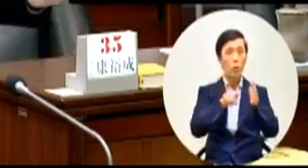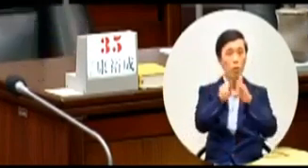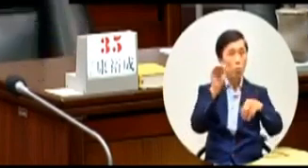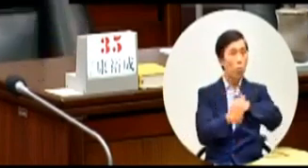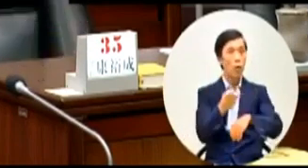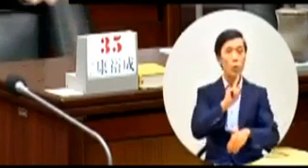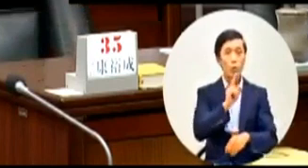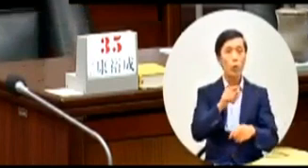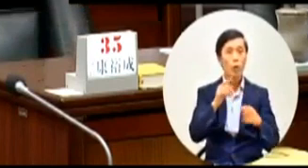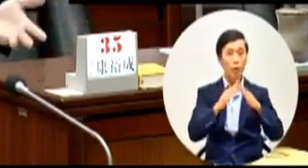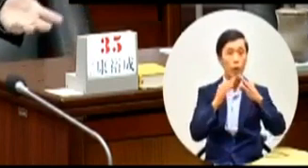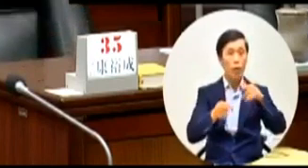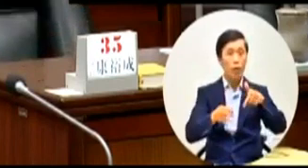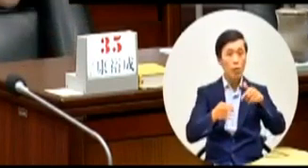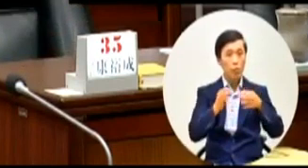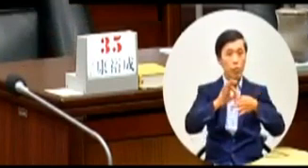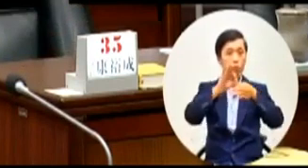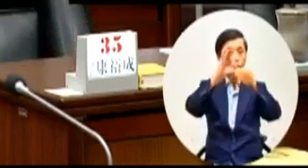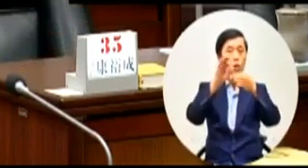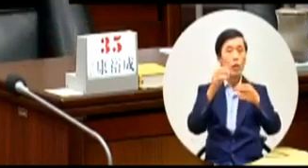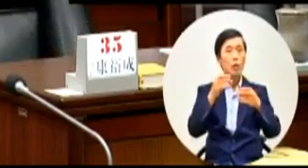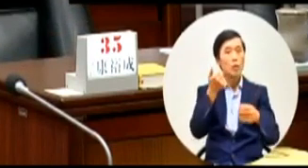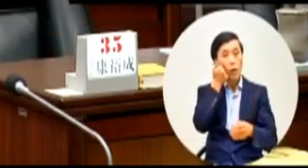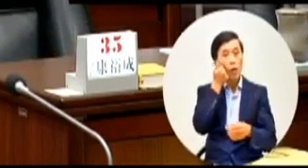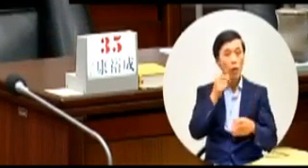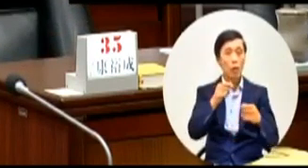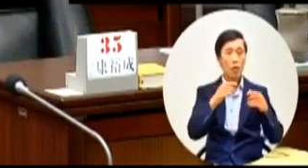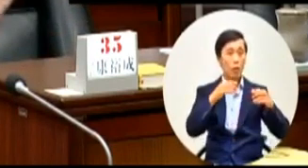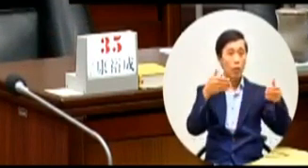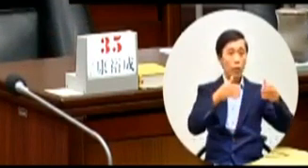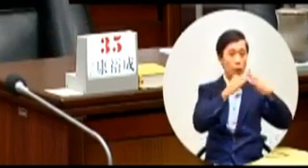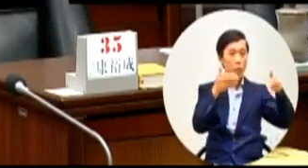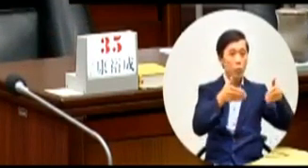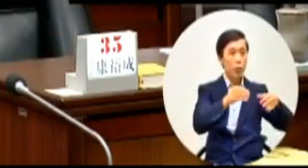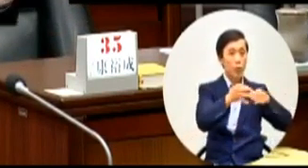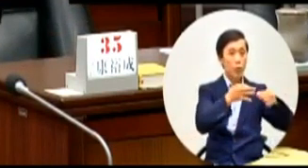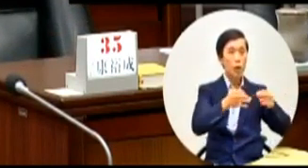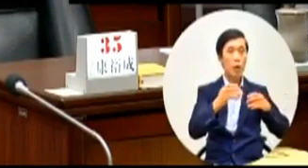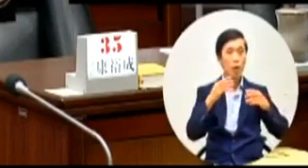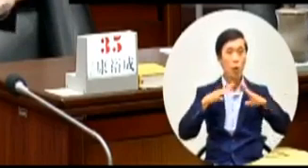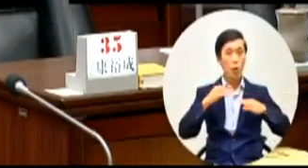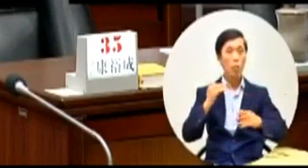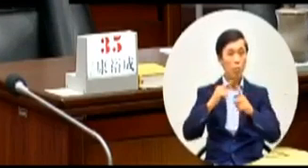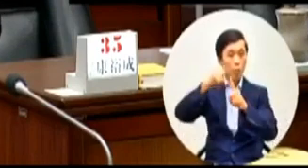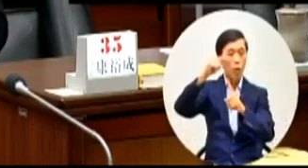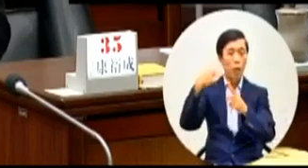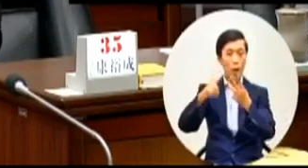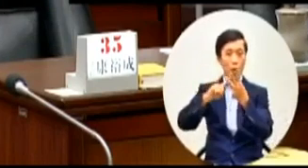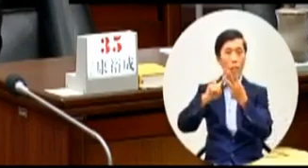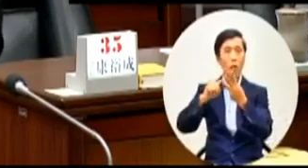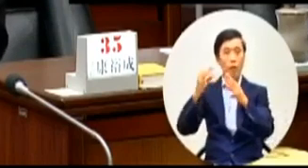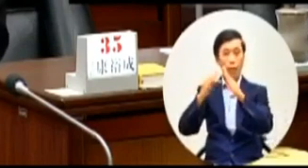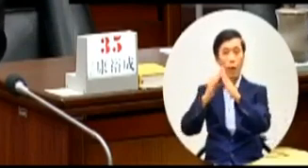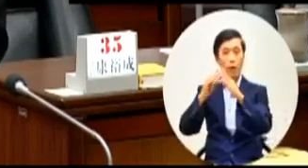人这个建商高官或者是这个房地产但是一般的这个北漂青年他